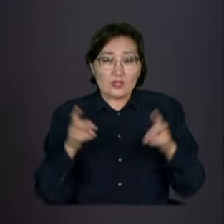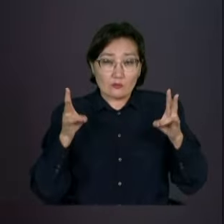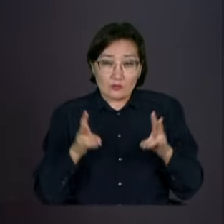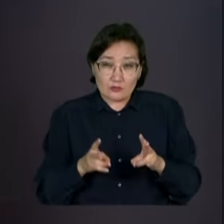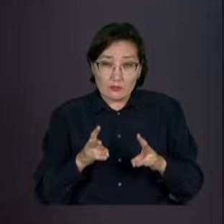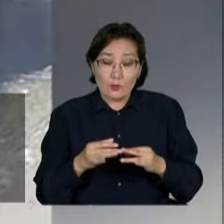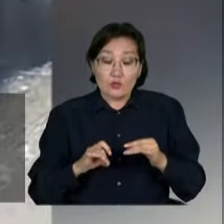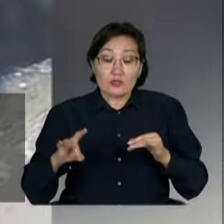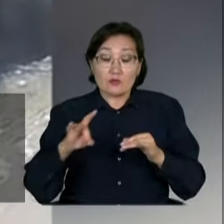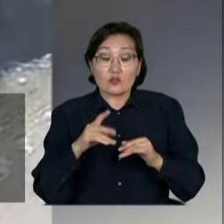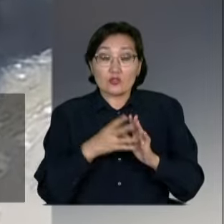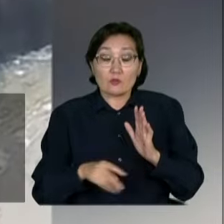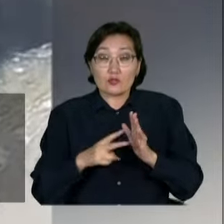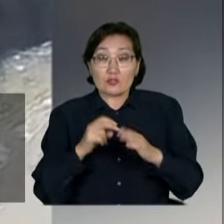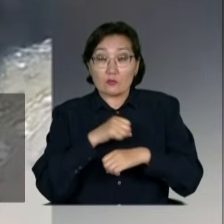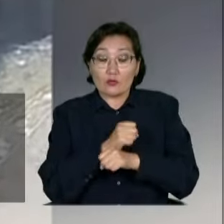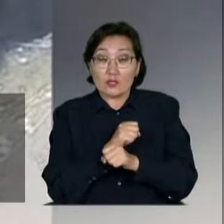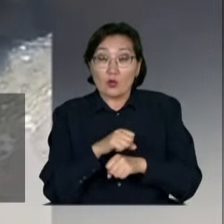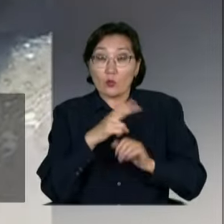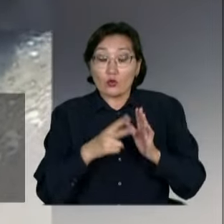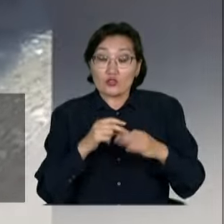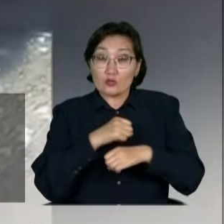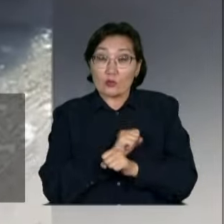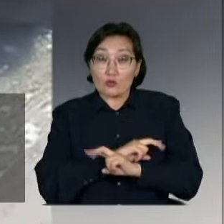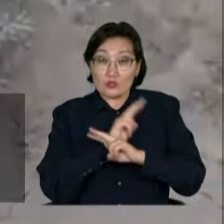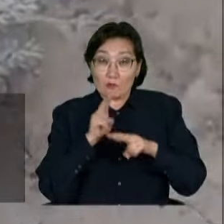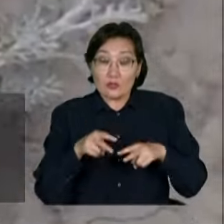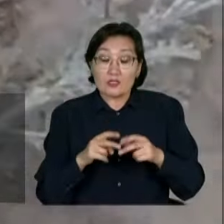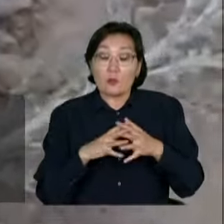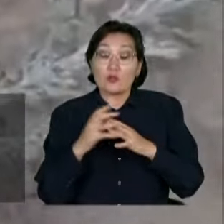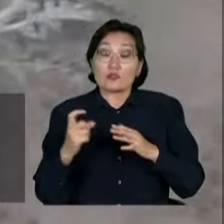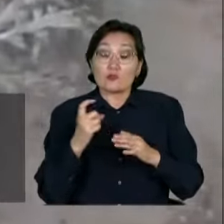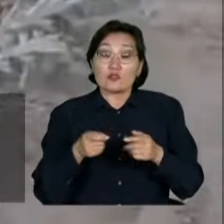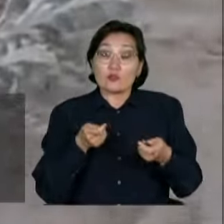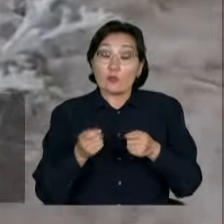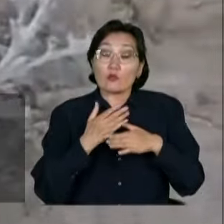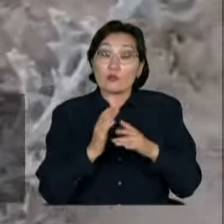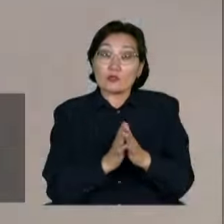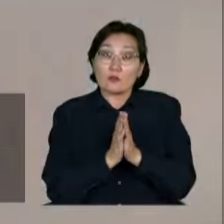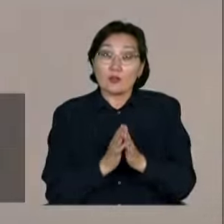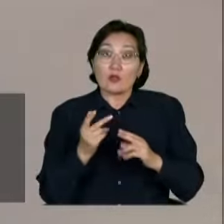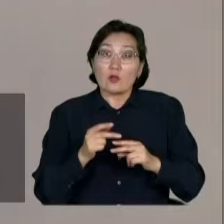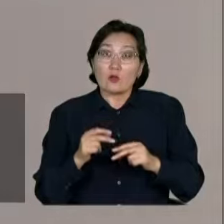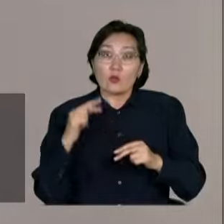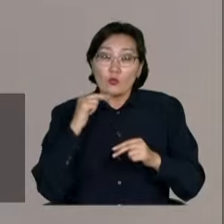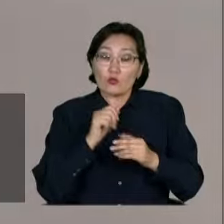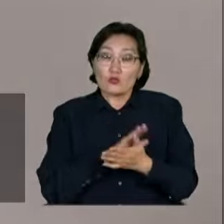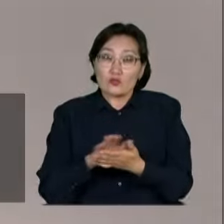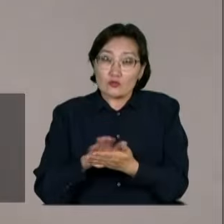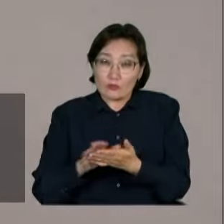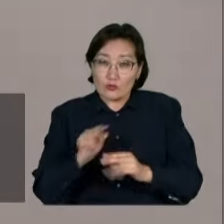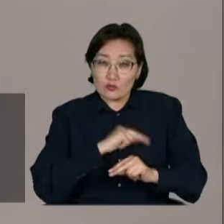Мәселен, аудандағы 97 түйенің 17-сі өлген. Шырпыр болған шаруалар биліктен көмек сұрап ұлау жұмыстарын жеделдетсе